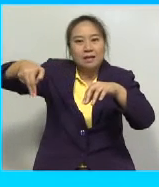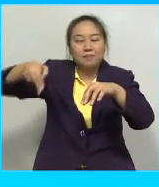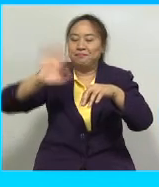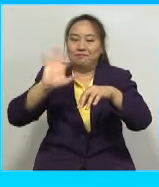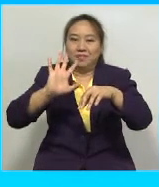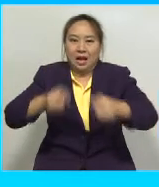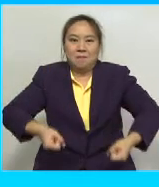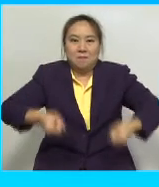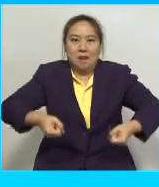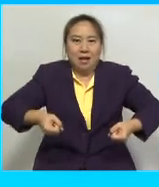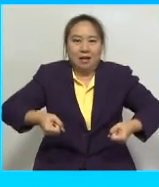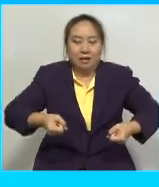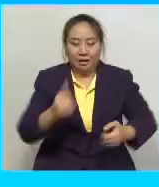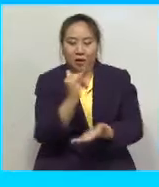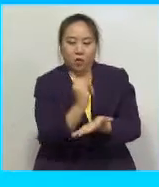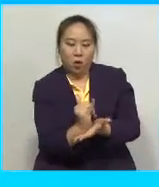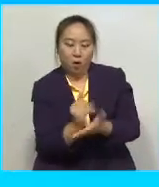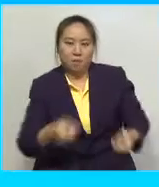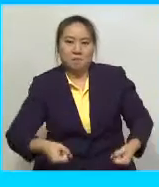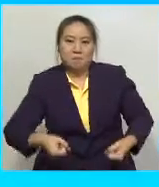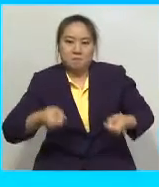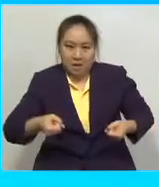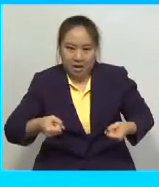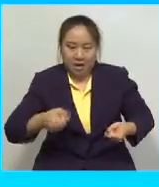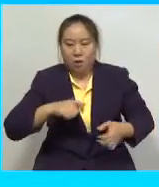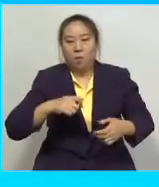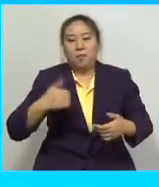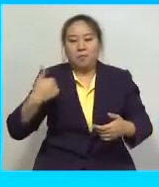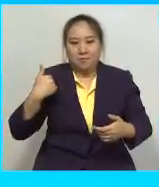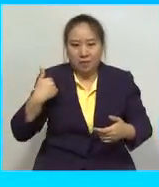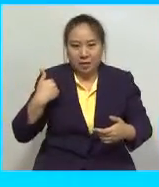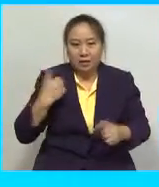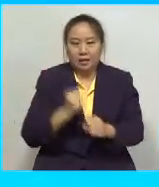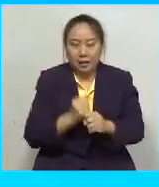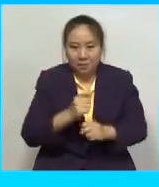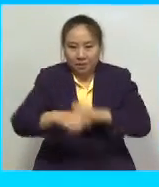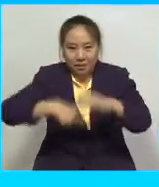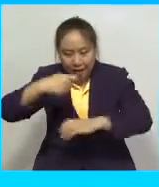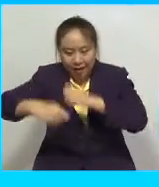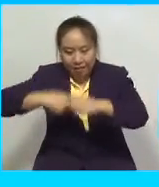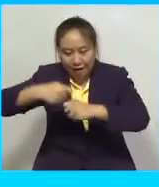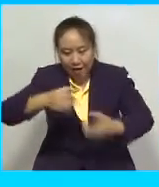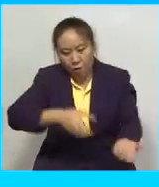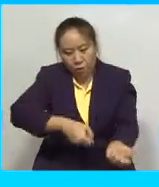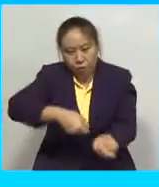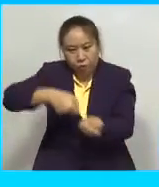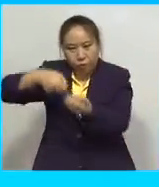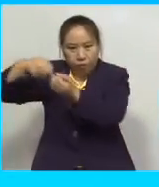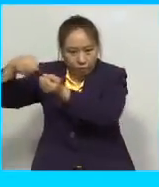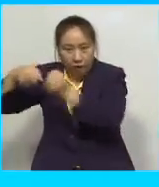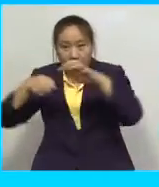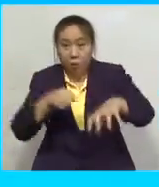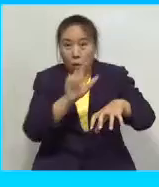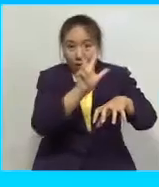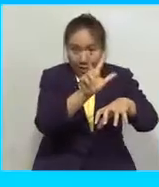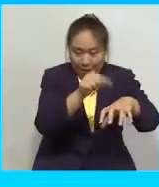พื่อไม่ให้น้องหลุดจากเปลเนี่ยเพราะว่าต้องมีการขึ้นเนินด้วยก็ต้องชักเป็นรอกขึ้นมาค่ะจากโถง3ถึงโถง1ใช้คน